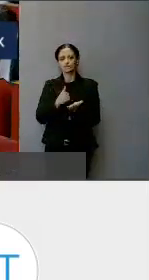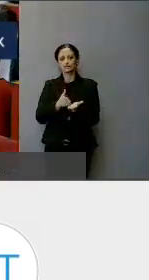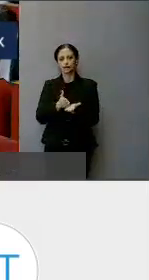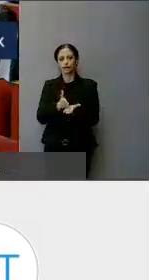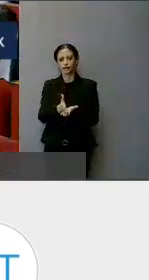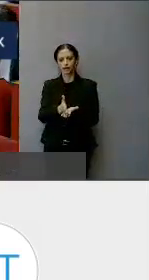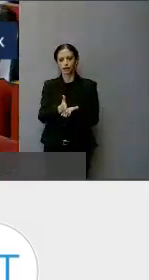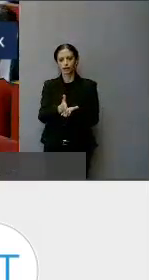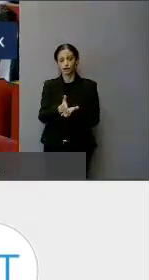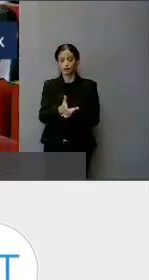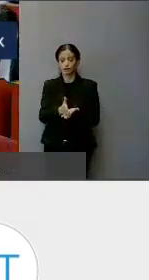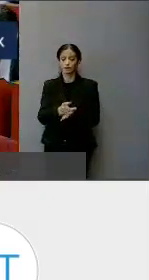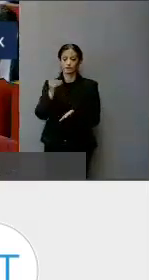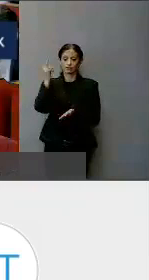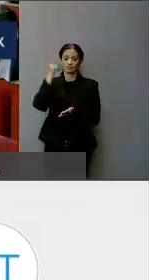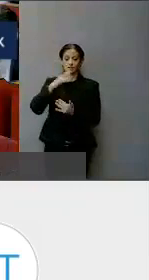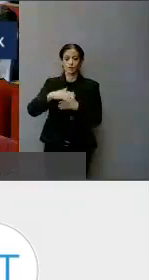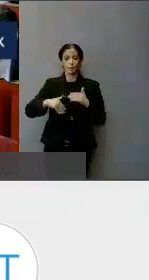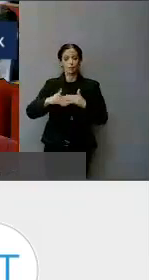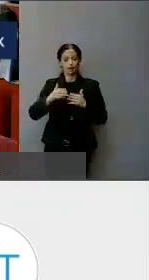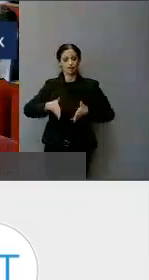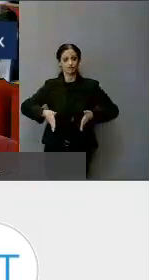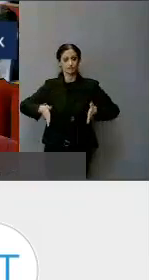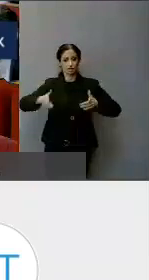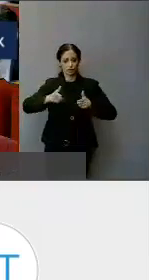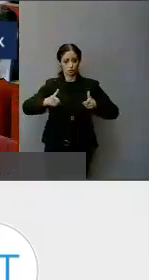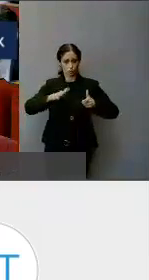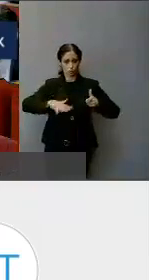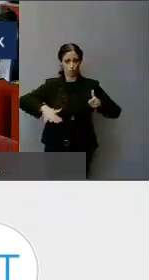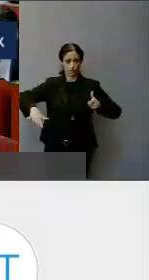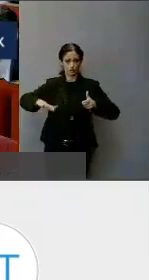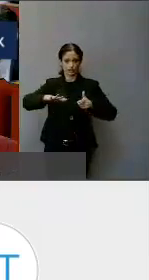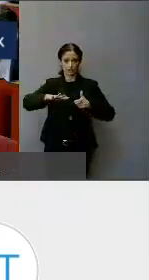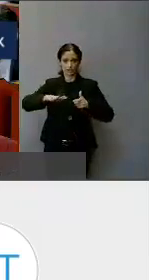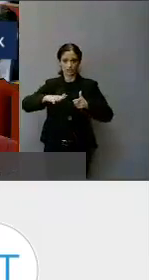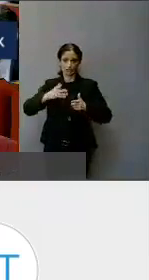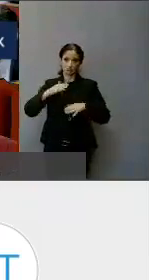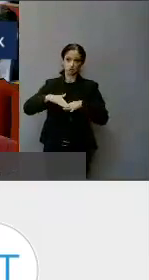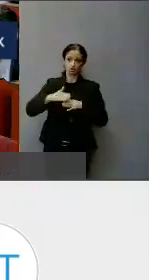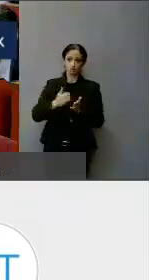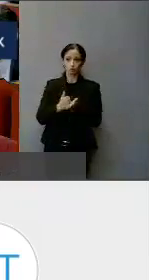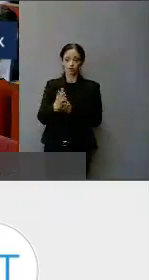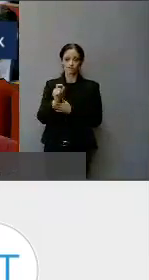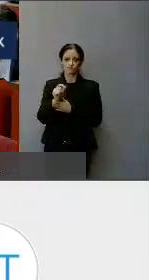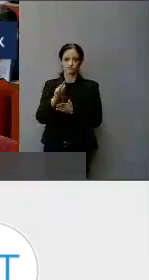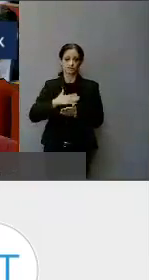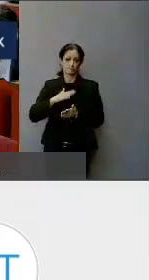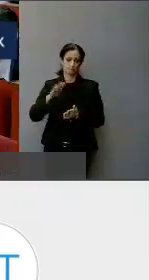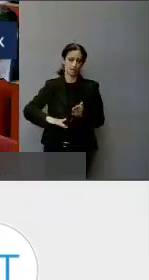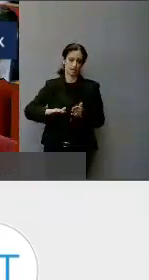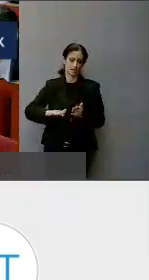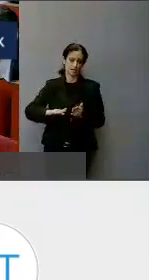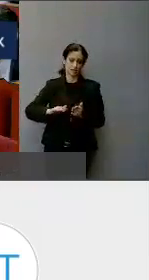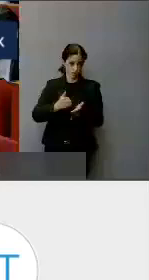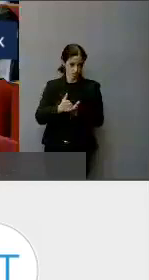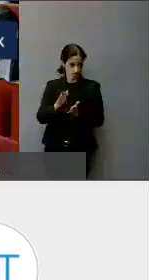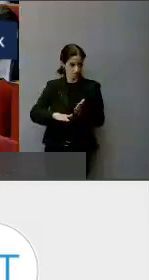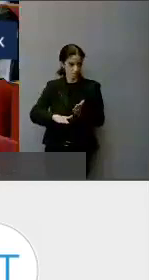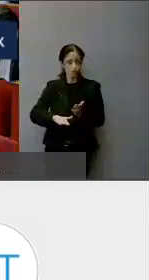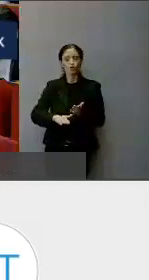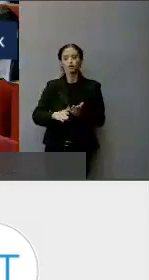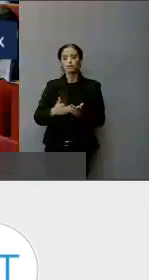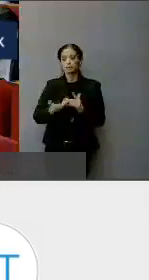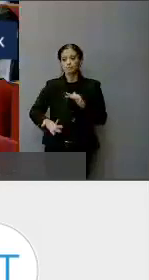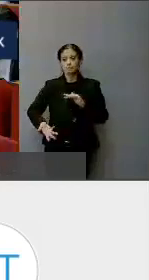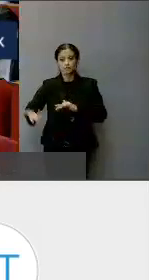una pianificazione urbanistica dura ma taglio anche vero di vent'anni perché quando si fa un nuovo piano urbanistico la maggioranza dei cibi come ormai